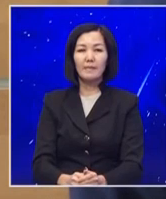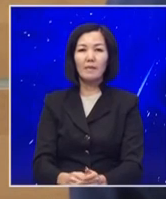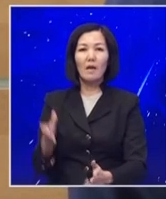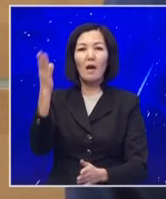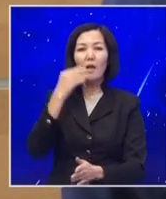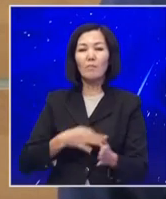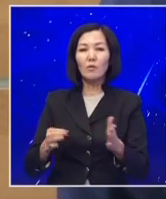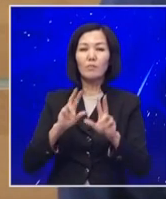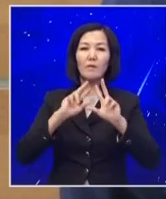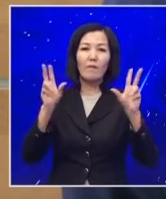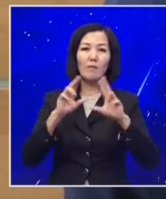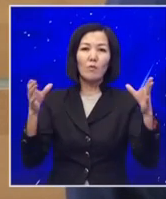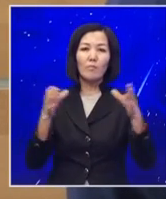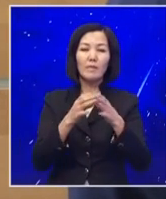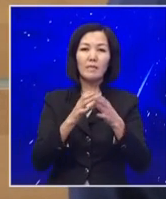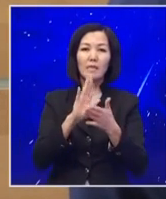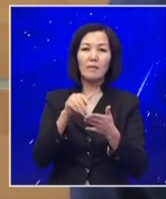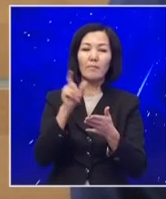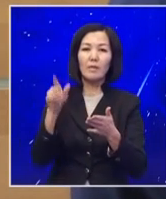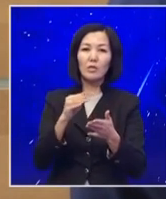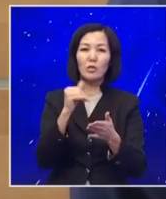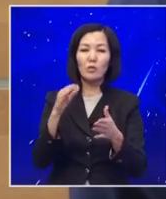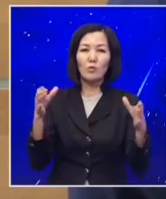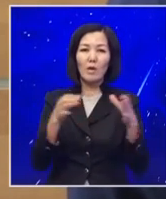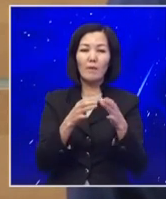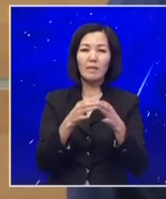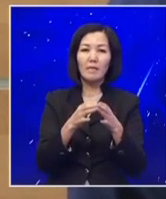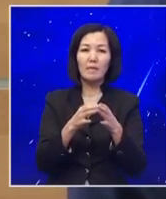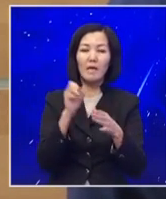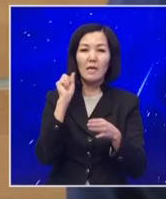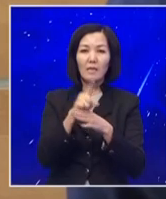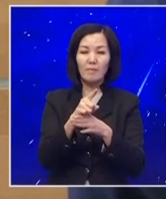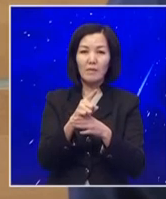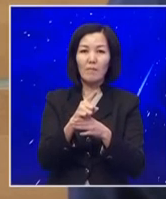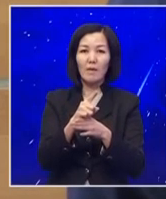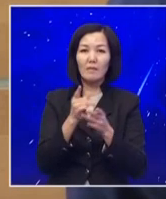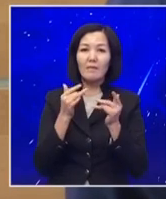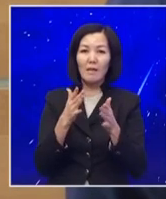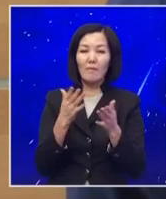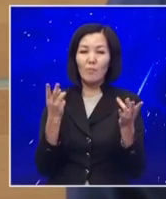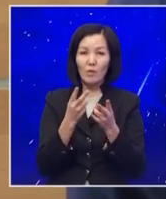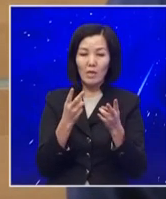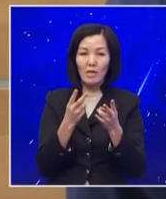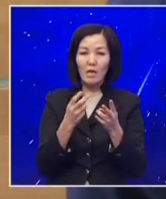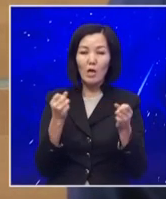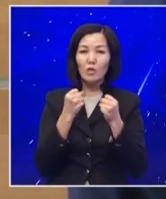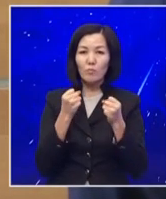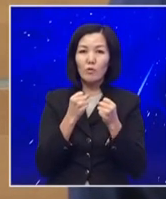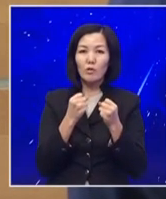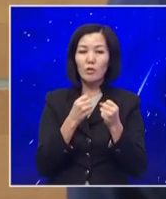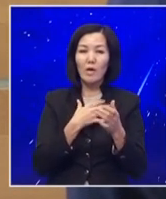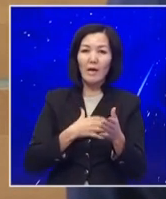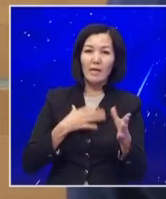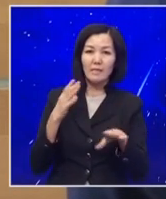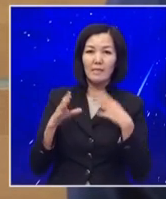Алматы облысы волейбол федерациясының президенті Жетісу командасының алдына ел чемпионы болу талабын қойып отыр. Спортшылардың алаңсыз